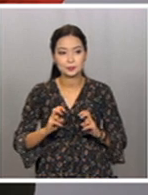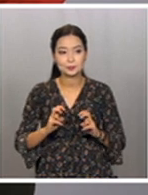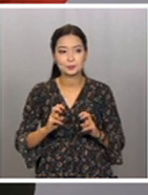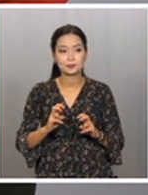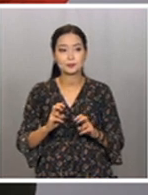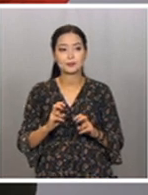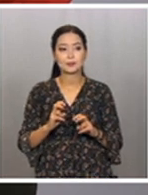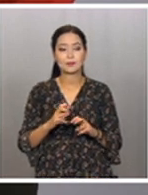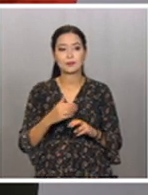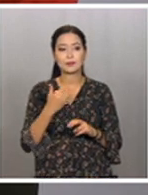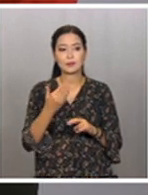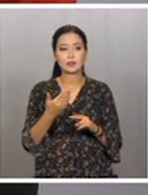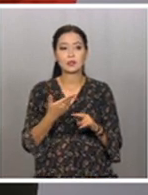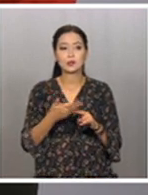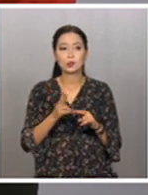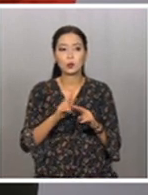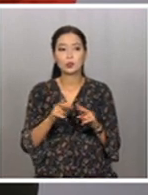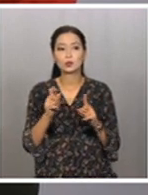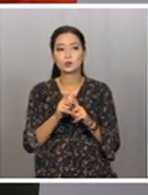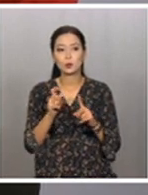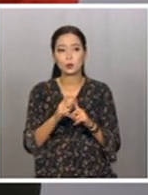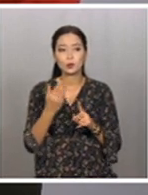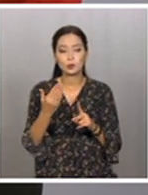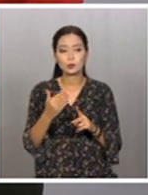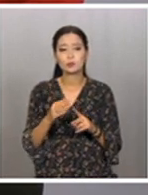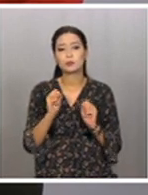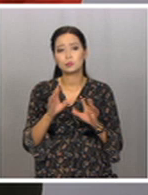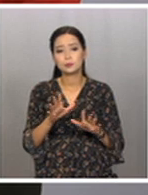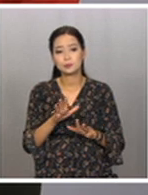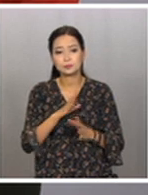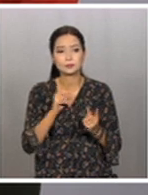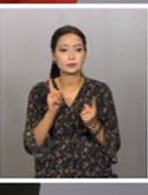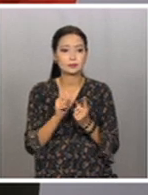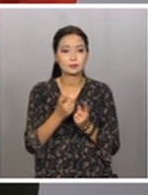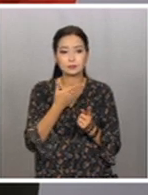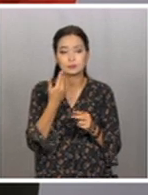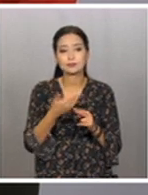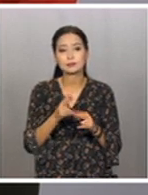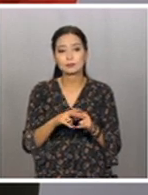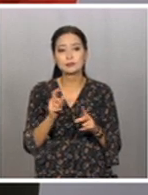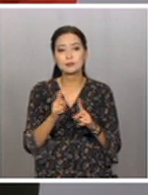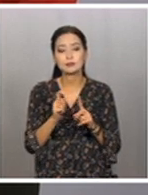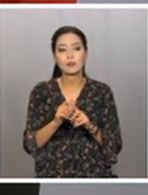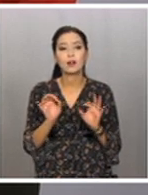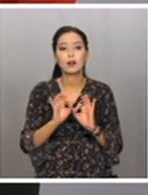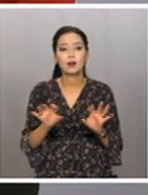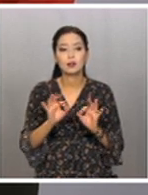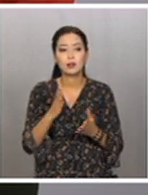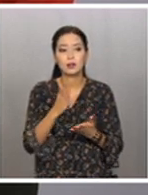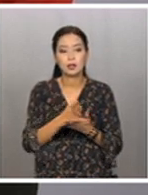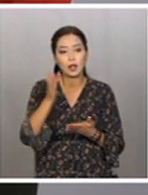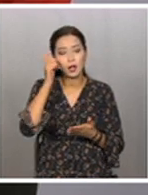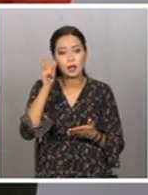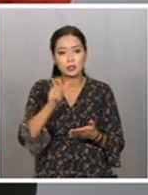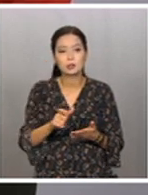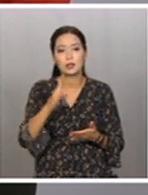Жолықпай сөз өктемге жүрген шығар деп, Біржан Сал өзінің осал ақын еместігінен хабар береді. Ақындығымен қазаққа